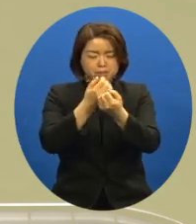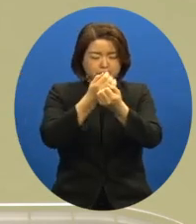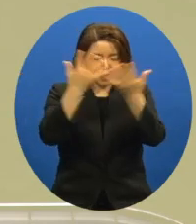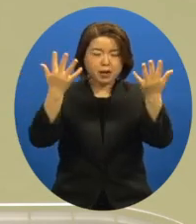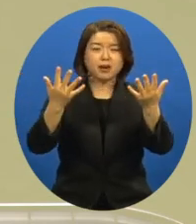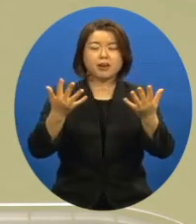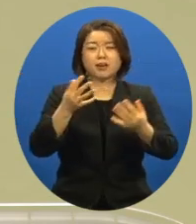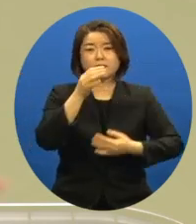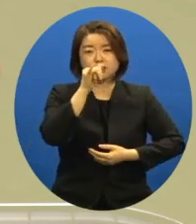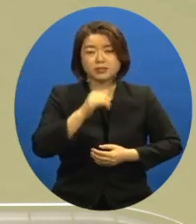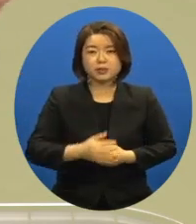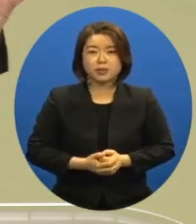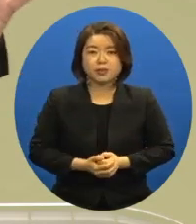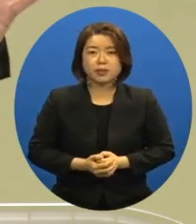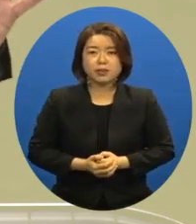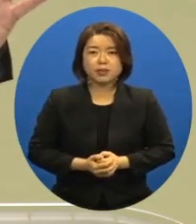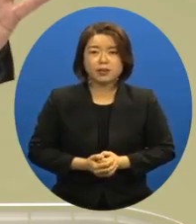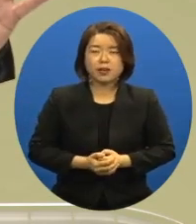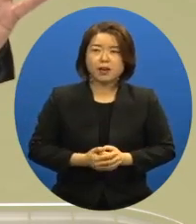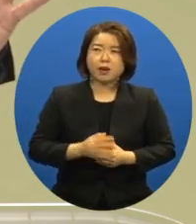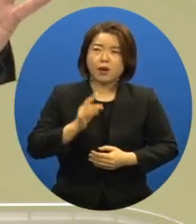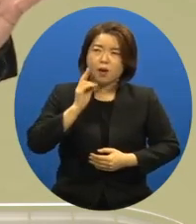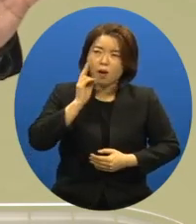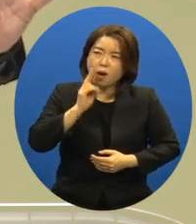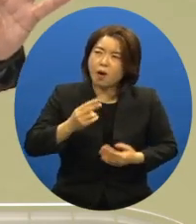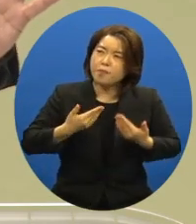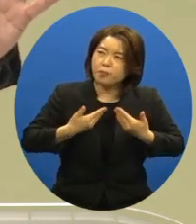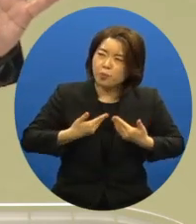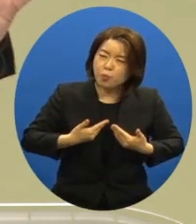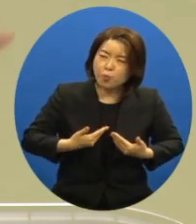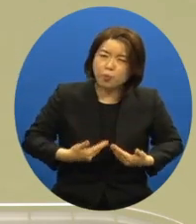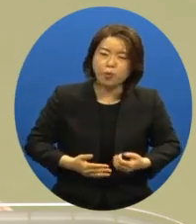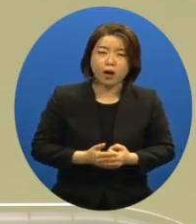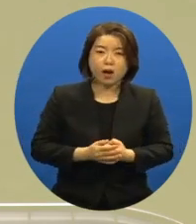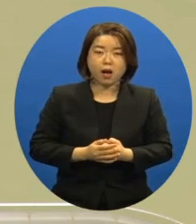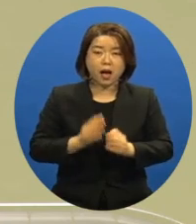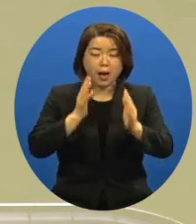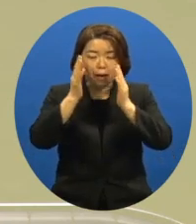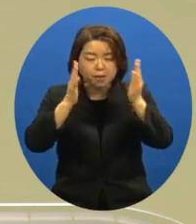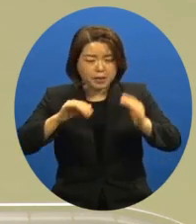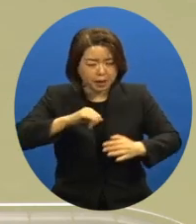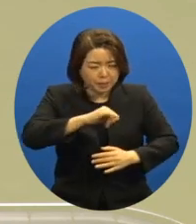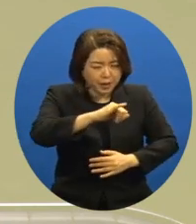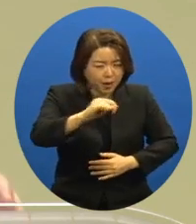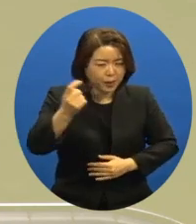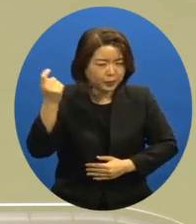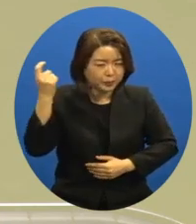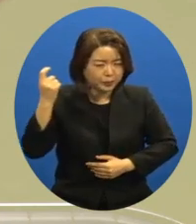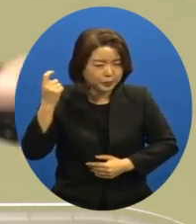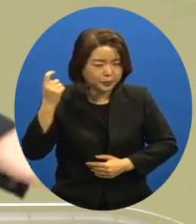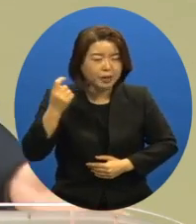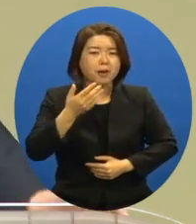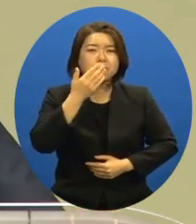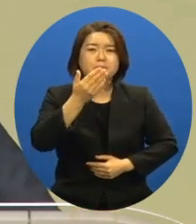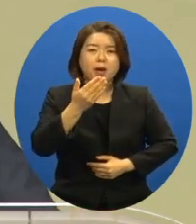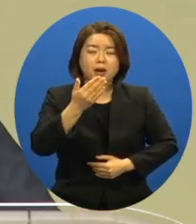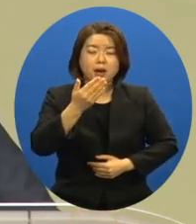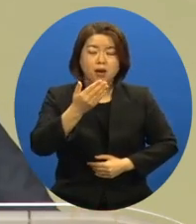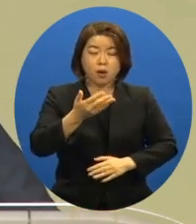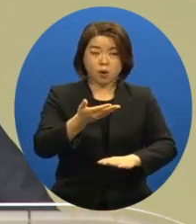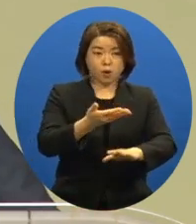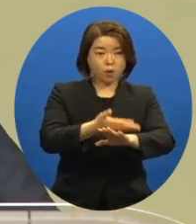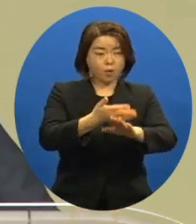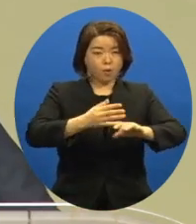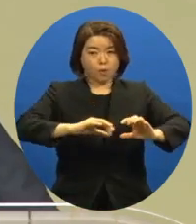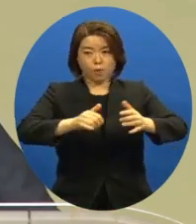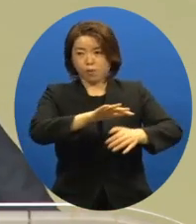날씨였습니다. 얼마나 조용한지 그저 풀벌레 소리도 다 들리는 정말 완전히 딴